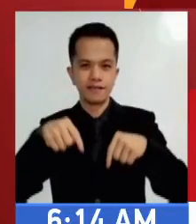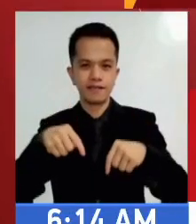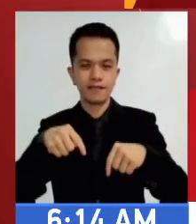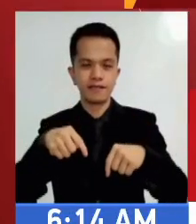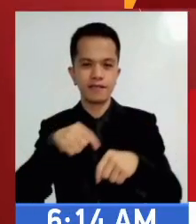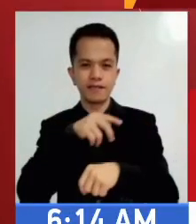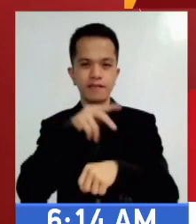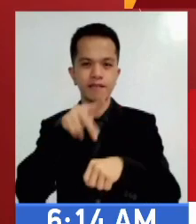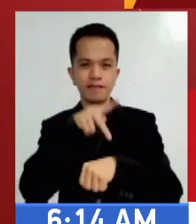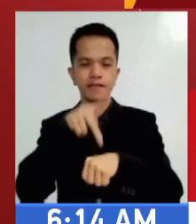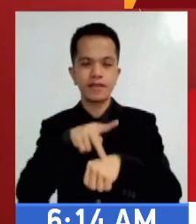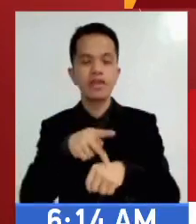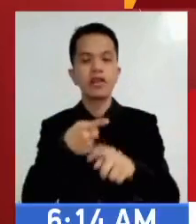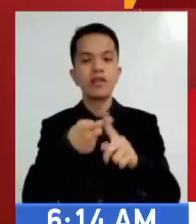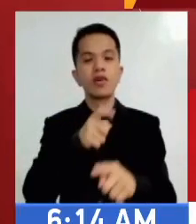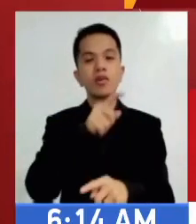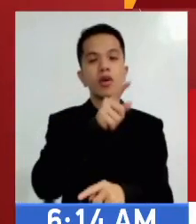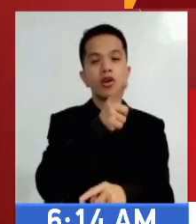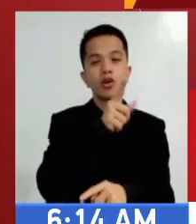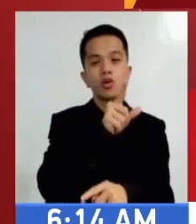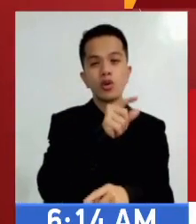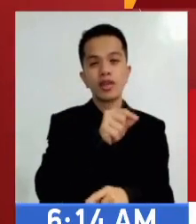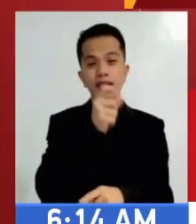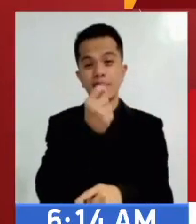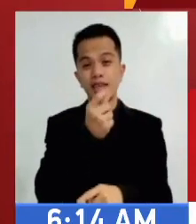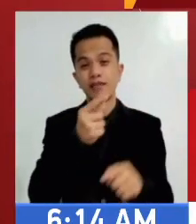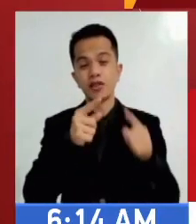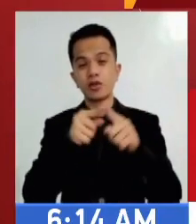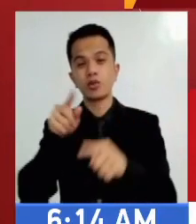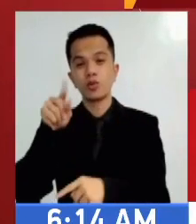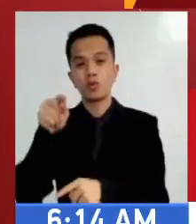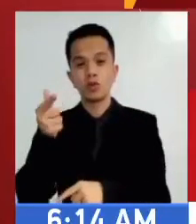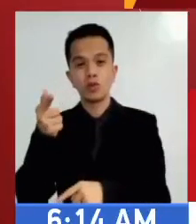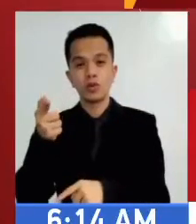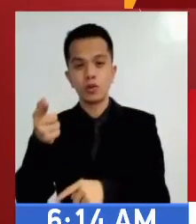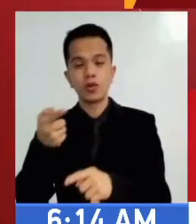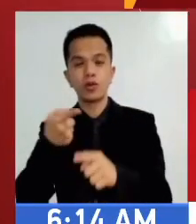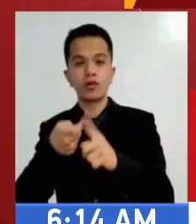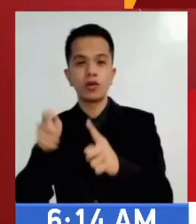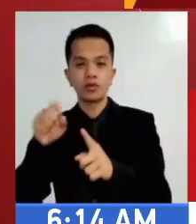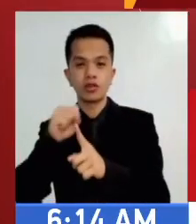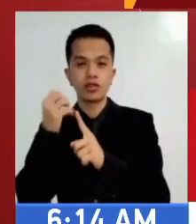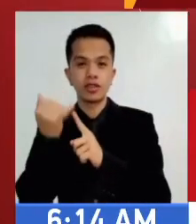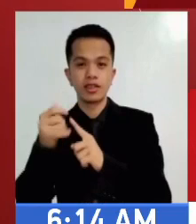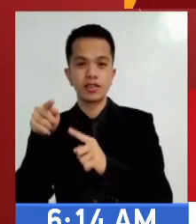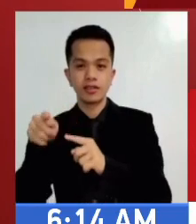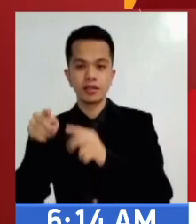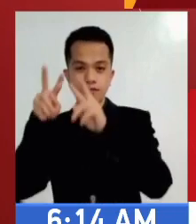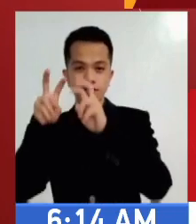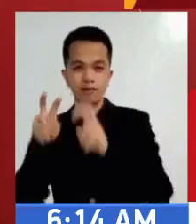to 2021, base po sa Philippine Dermatological Society, we had a total of